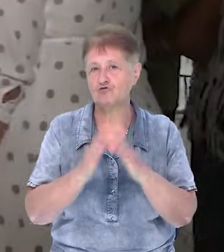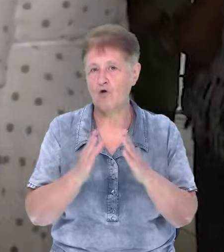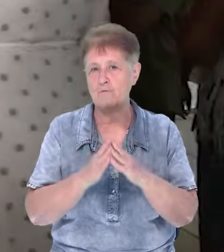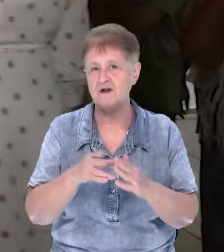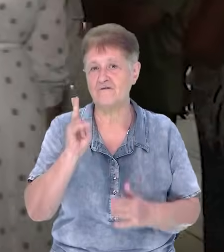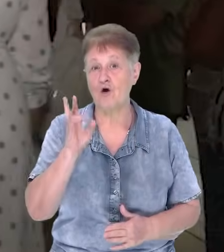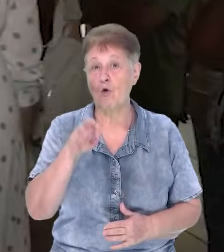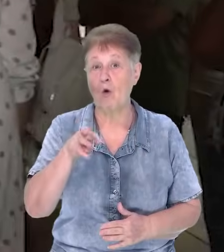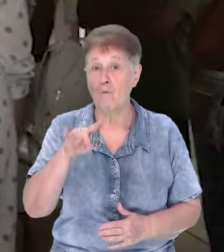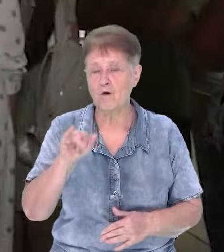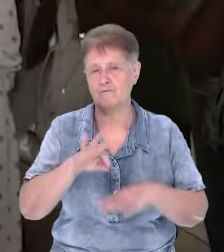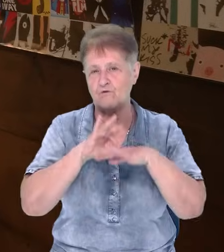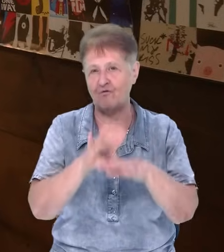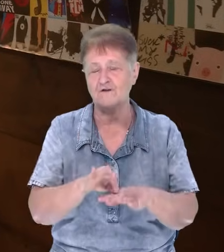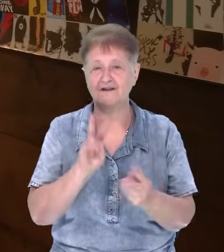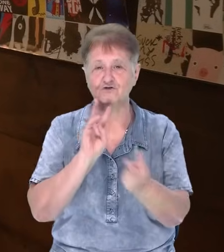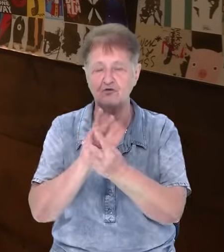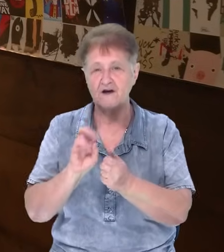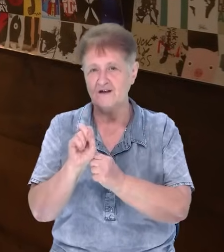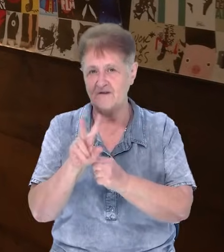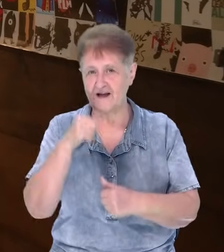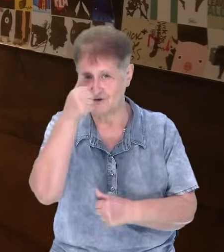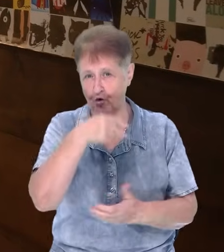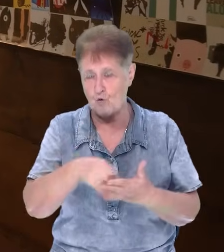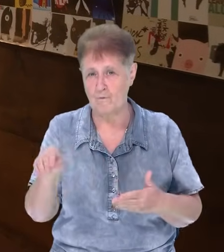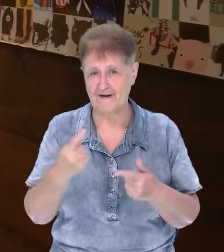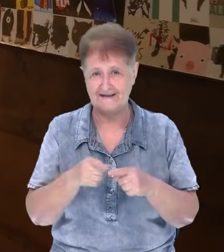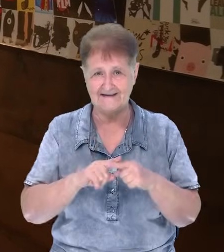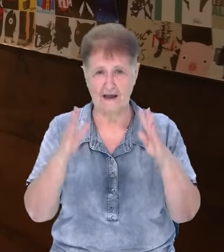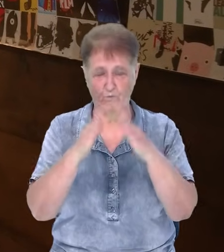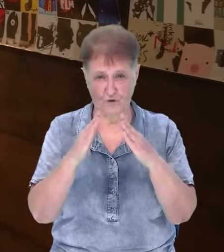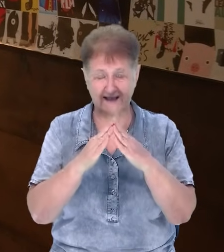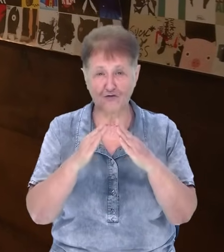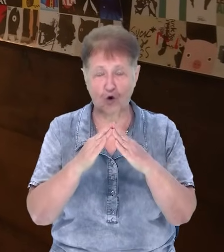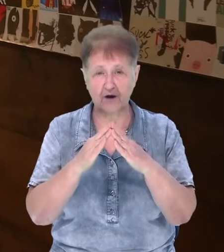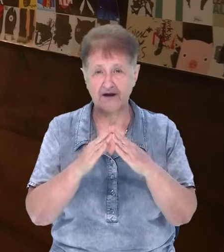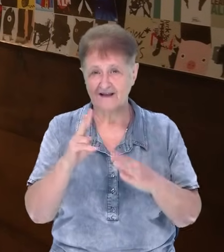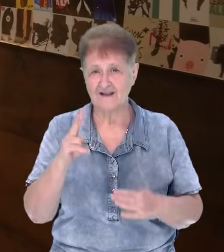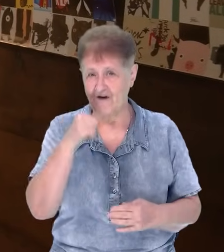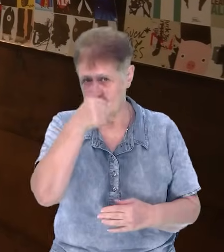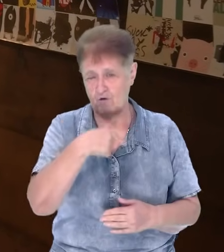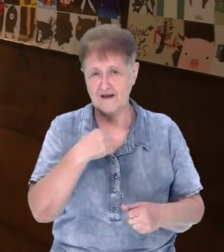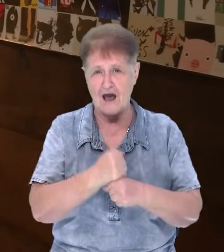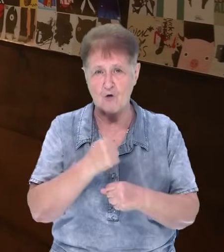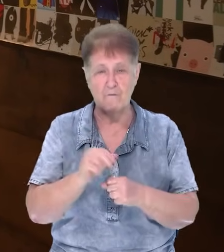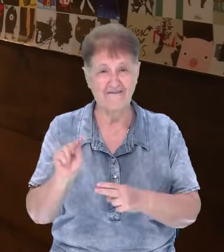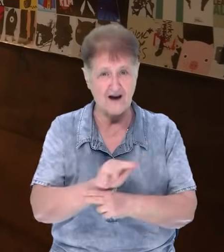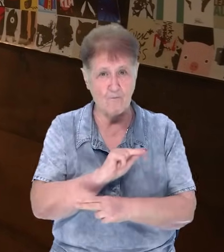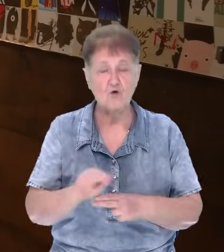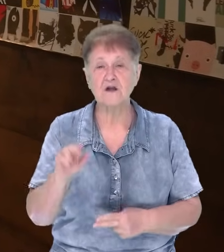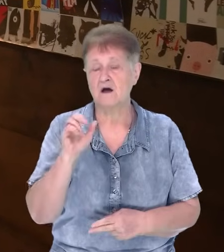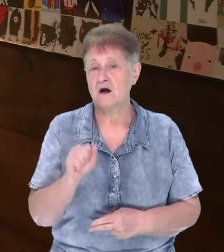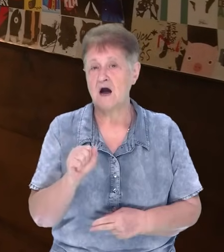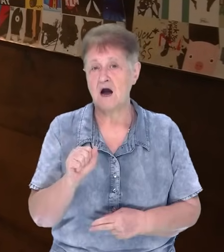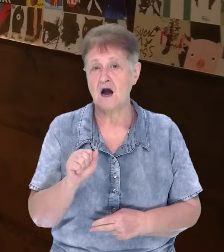та коморі проходили зустрічі. 12 років тому ми купили цей будинок, 2 роки я робив ремонт.